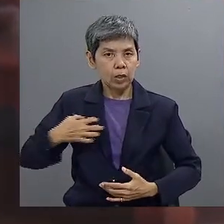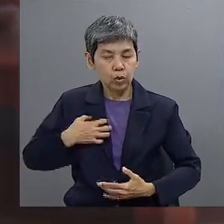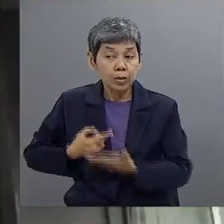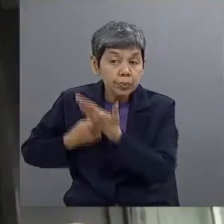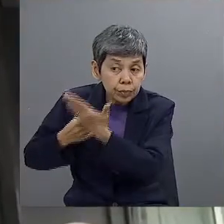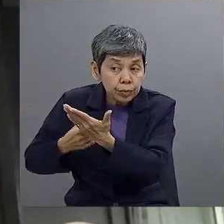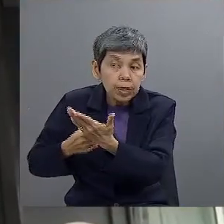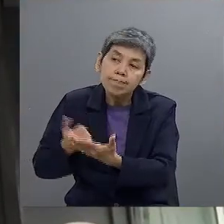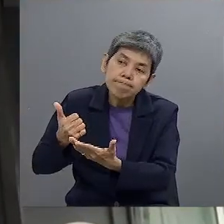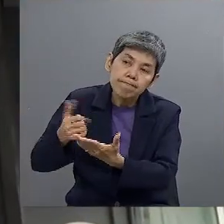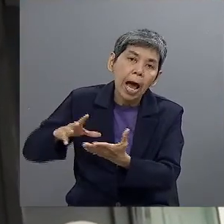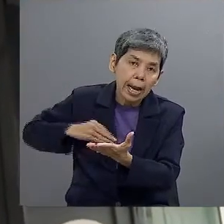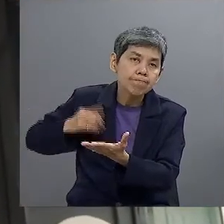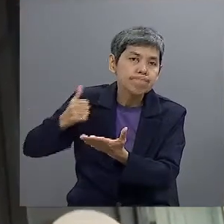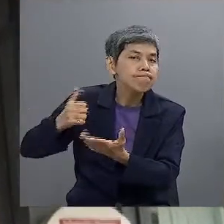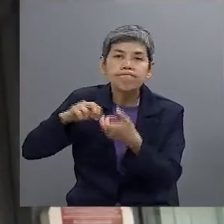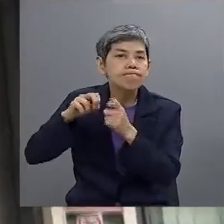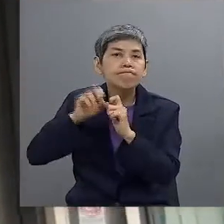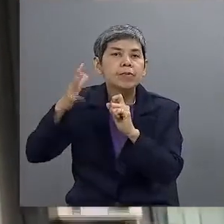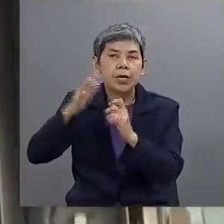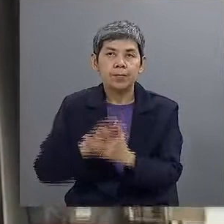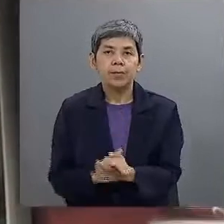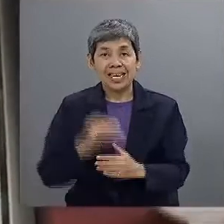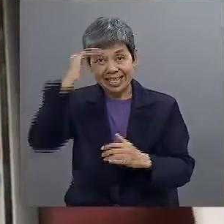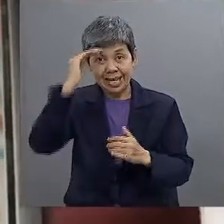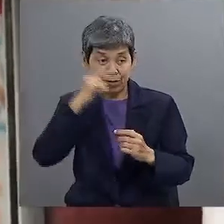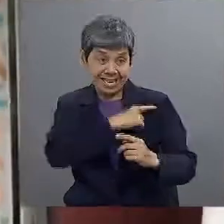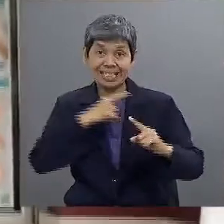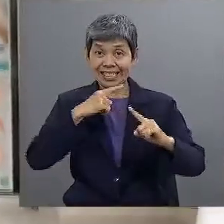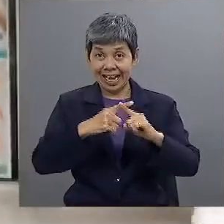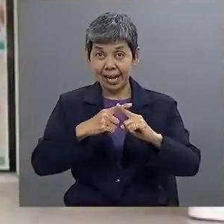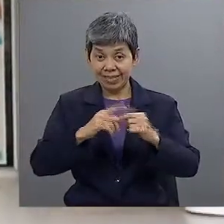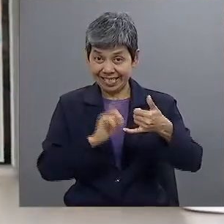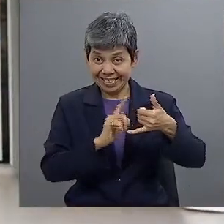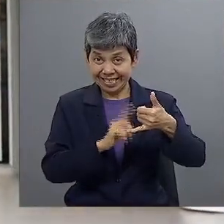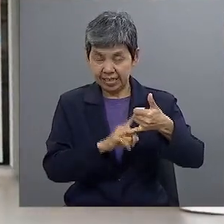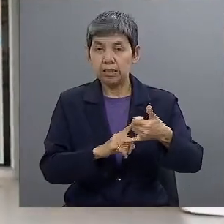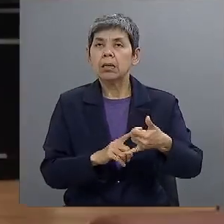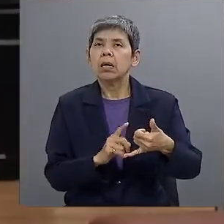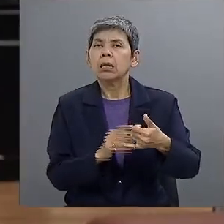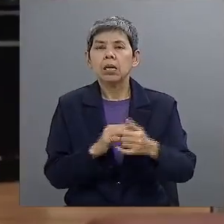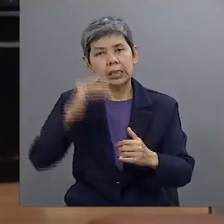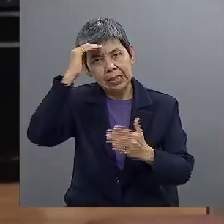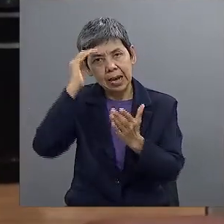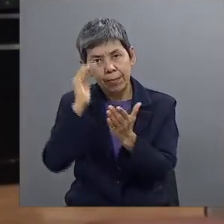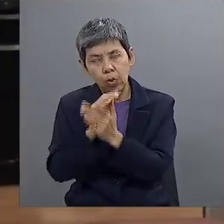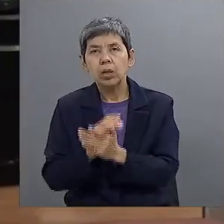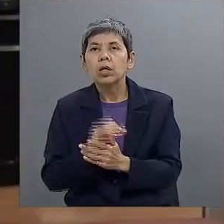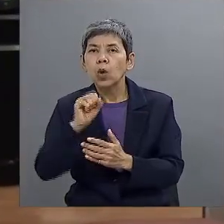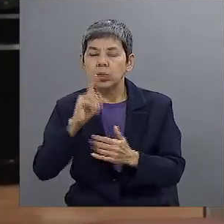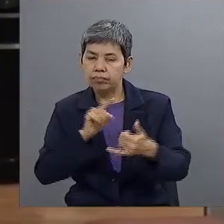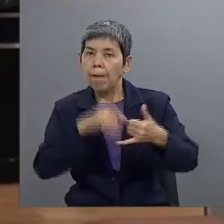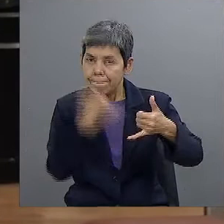ไรครับ สำหรับดาบตำรวจพัชรินทร์ศิลป์สโมสรผู้ก่อเหตุทางพนักงานสอบสวนได้แจ้งข้อกล่าวหาไป